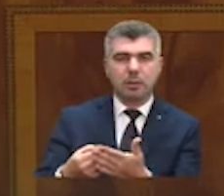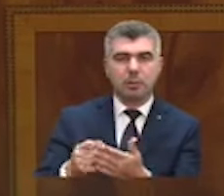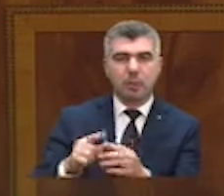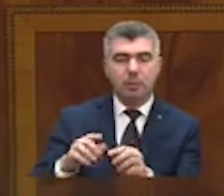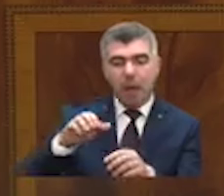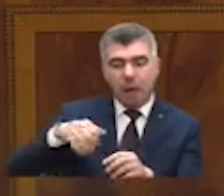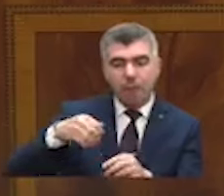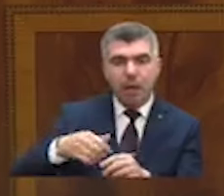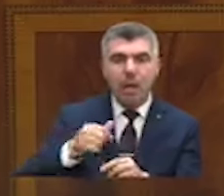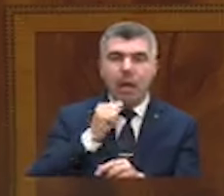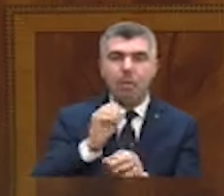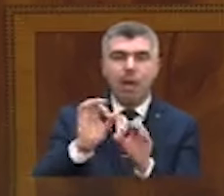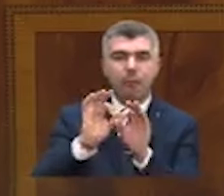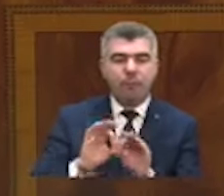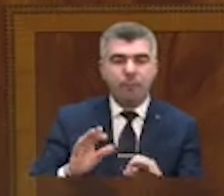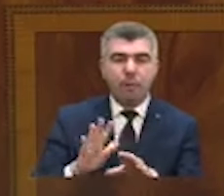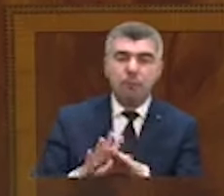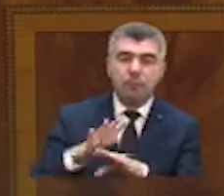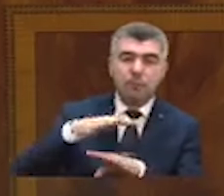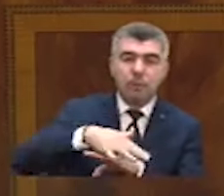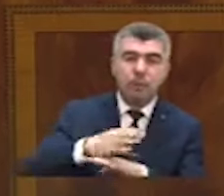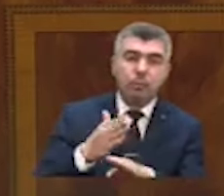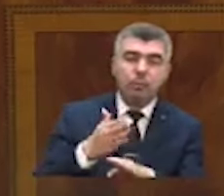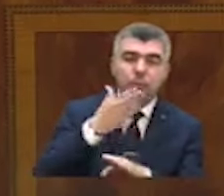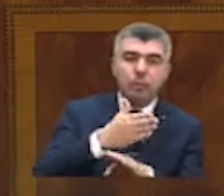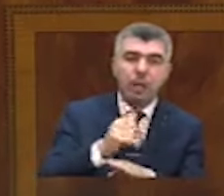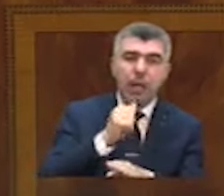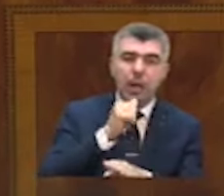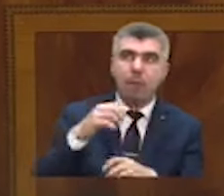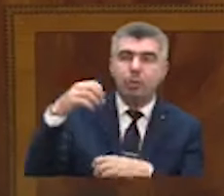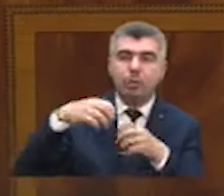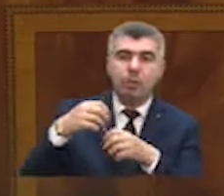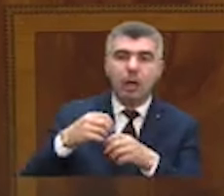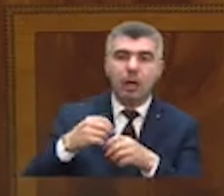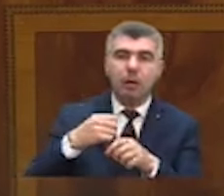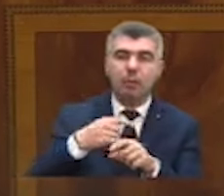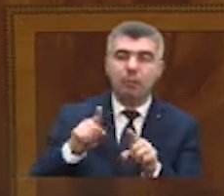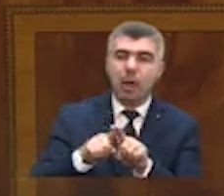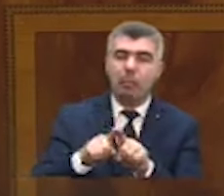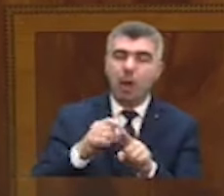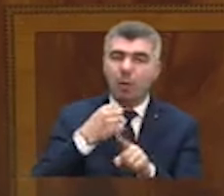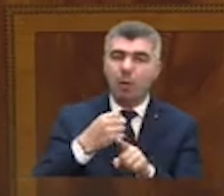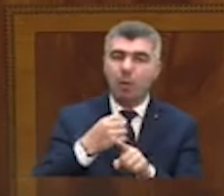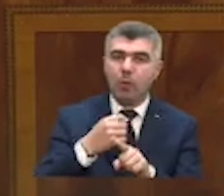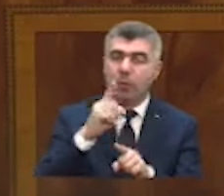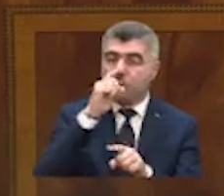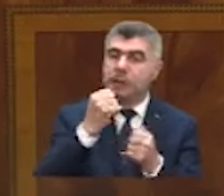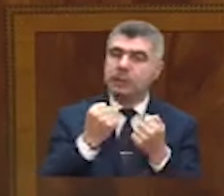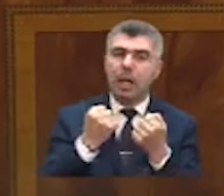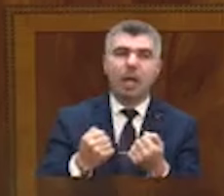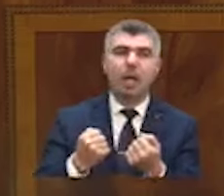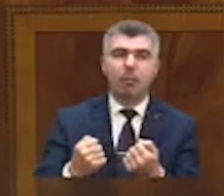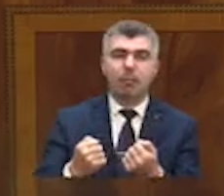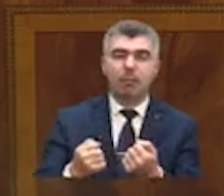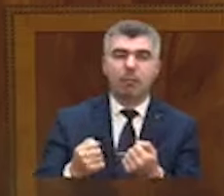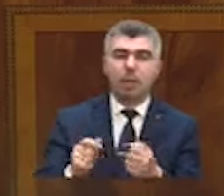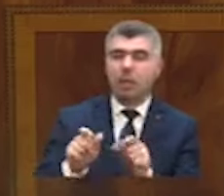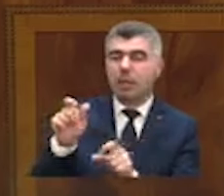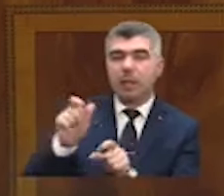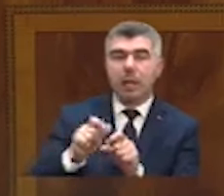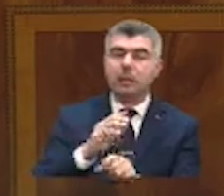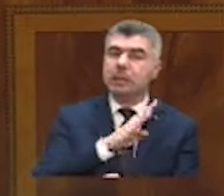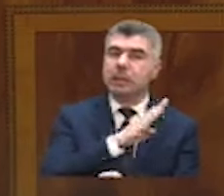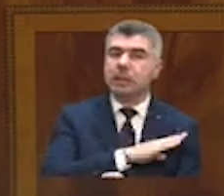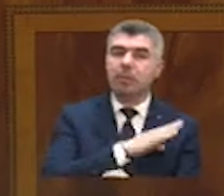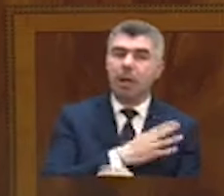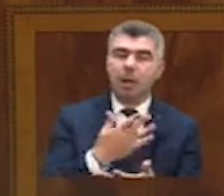الماء كيمشي لبراج مايلقاش الماء وماكي طحش الماء من الفوق وقول باز ق باز على على ه الناس يعني كيفاش